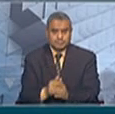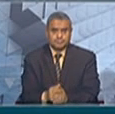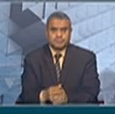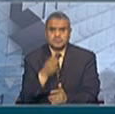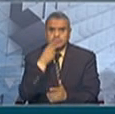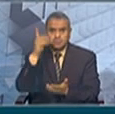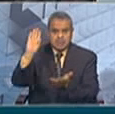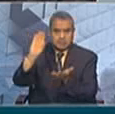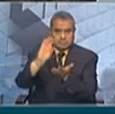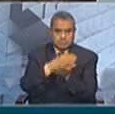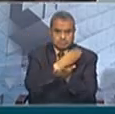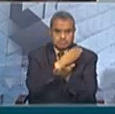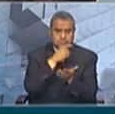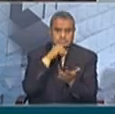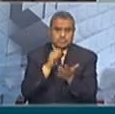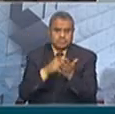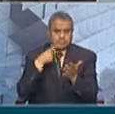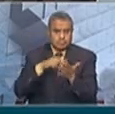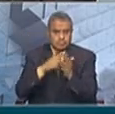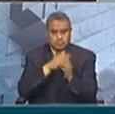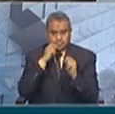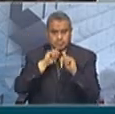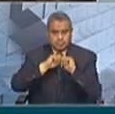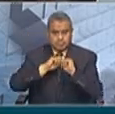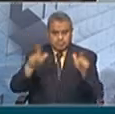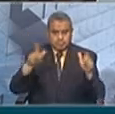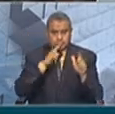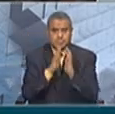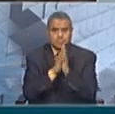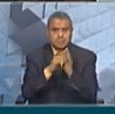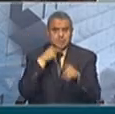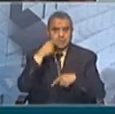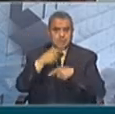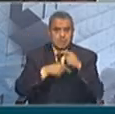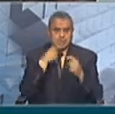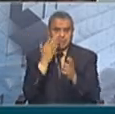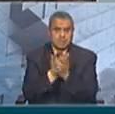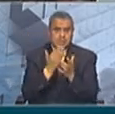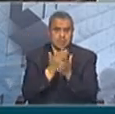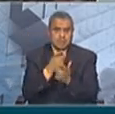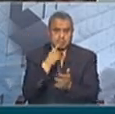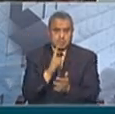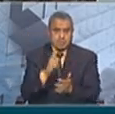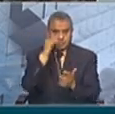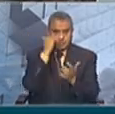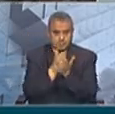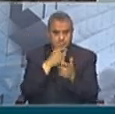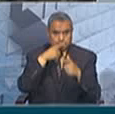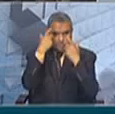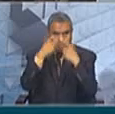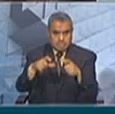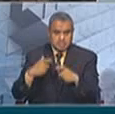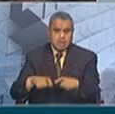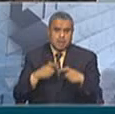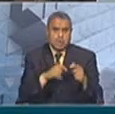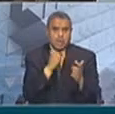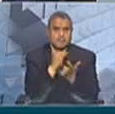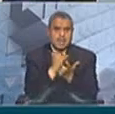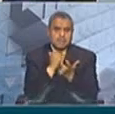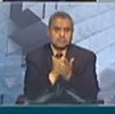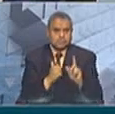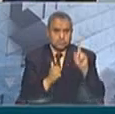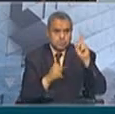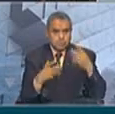نعم، هذا ما يعني أتحدث عنه، أقول هل يلجأ رئيس الجمهورية وبعض القوى الممسكة بالأمر